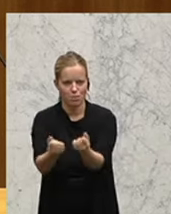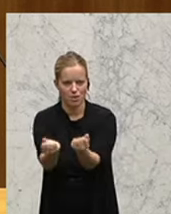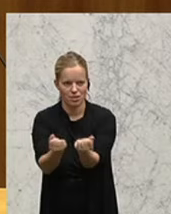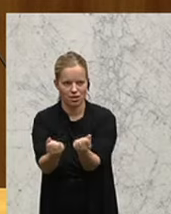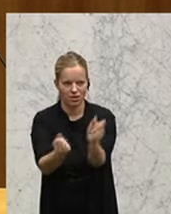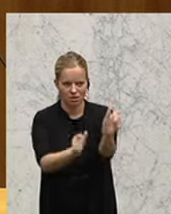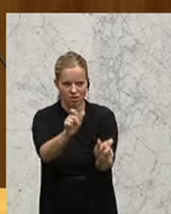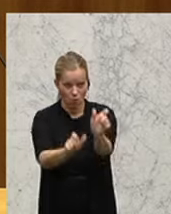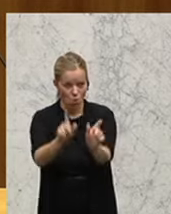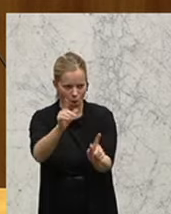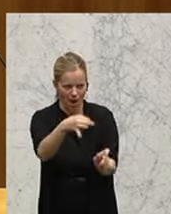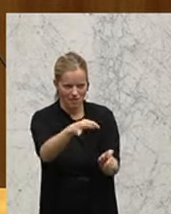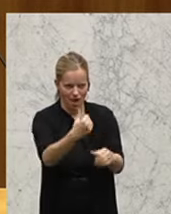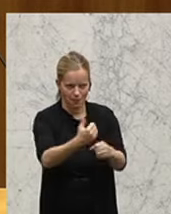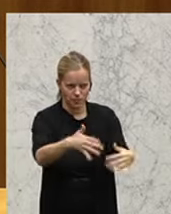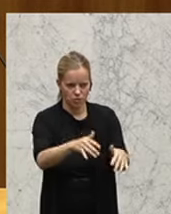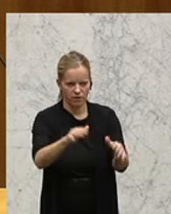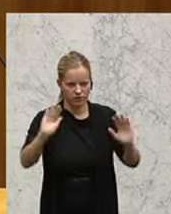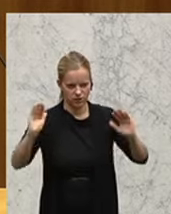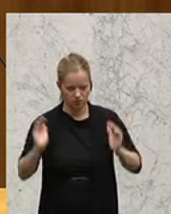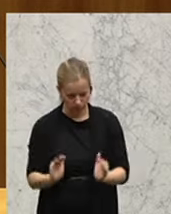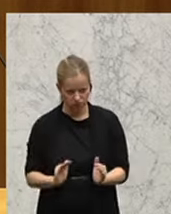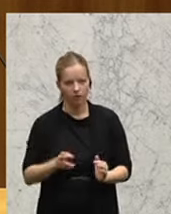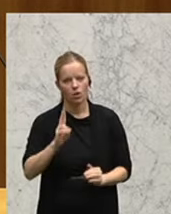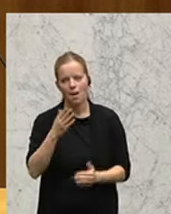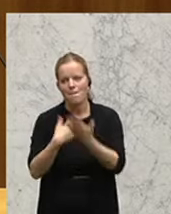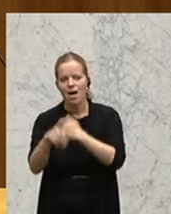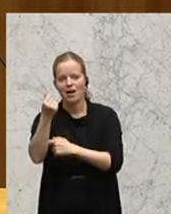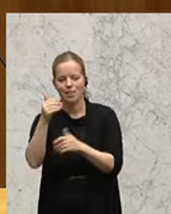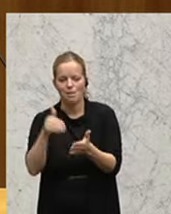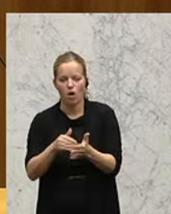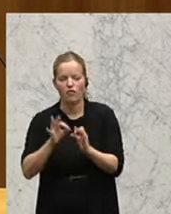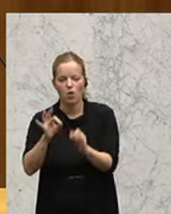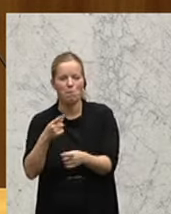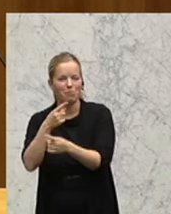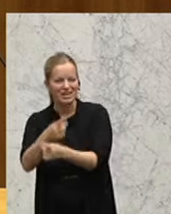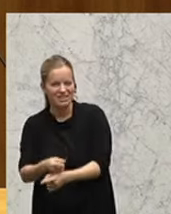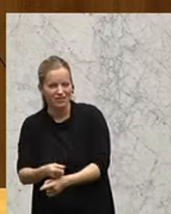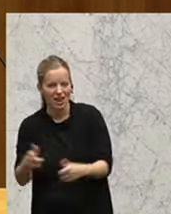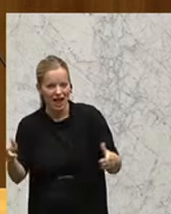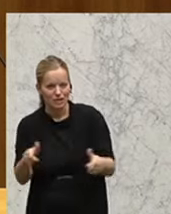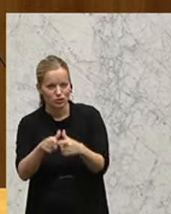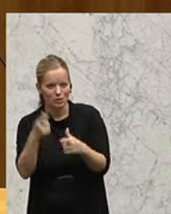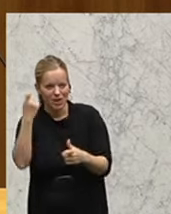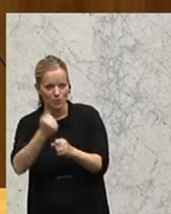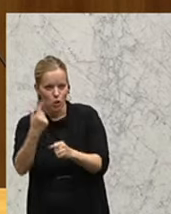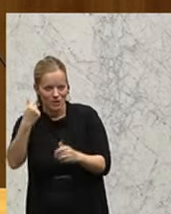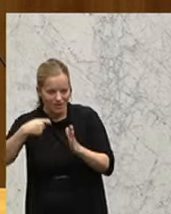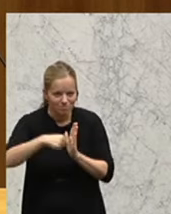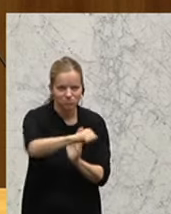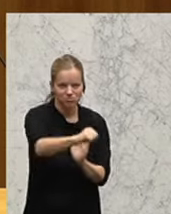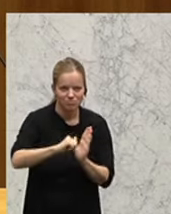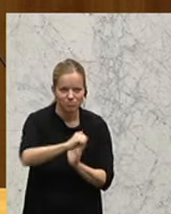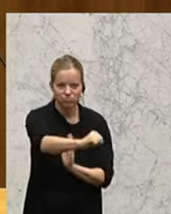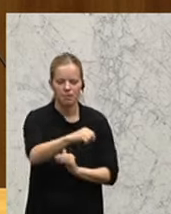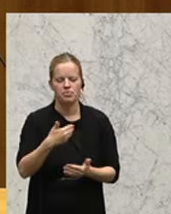sinken, weil man natürlich mehr Geld auch für passive Leistungen braucht. Und das zeigt schon, dass wir hier in ein Thema